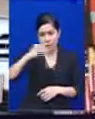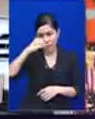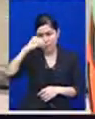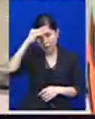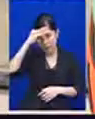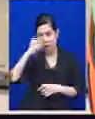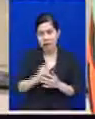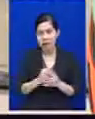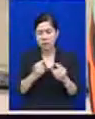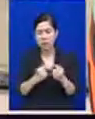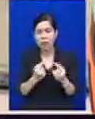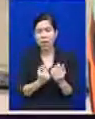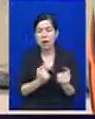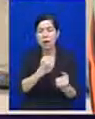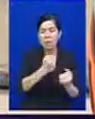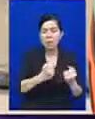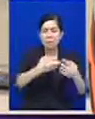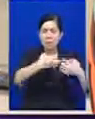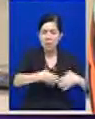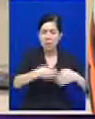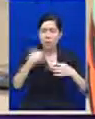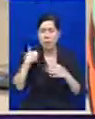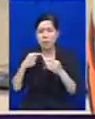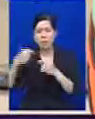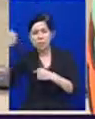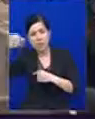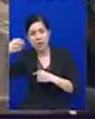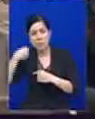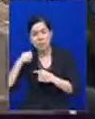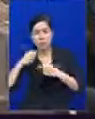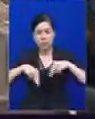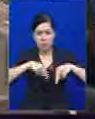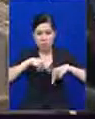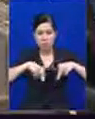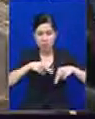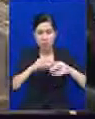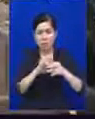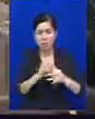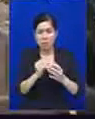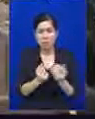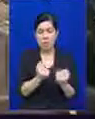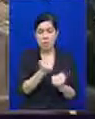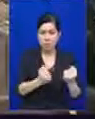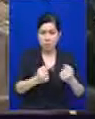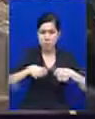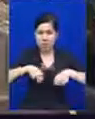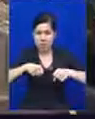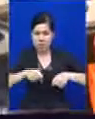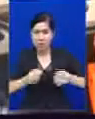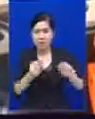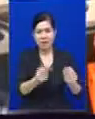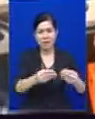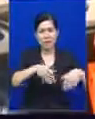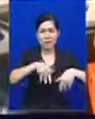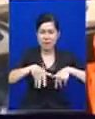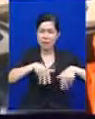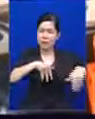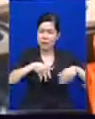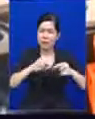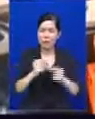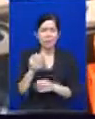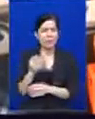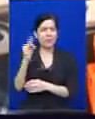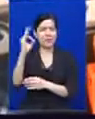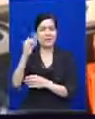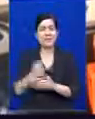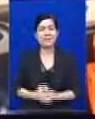คะมาคอยให้บริการตรวจเช็คสภาพรถยนต์แล้วก็รถจักรยานยนต์ด้วยให้กับพี่น้องประชาชนงานนี้ต้องบอกว่าฟรีค่ะไม่เสีย